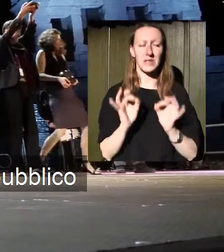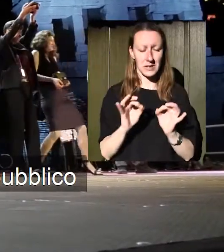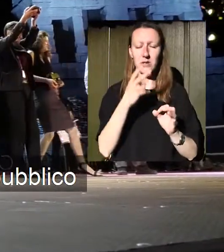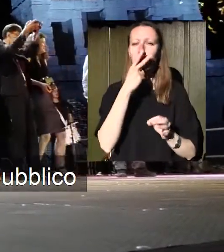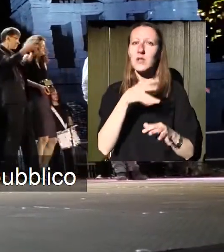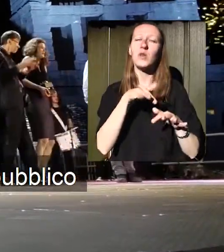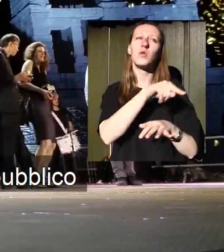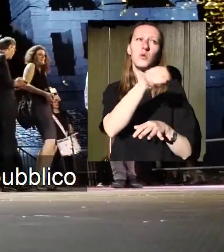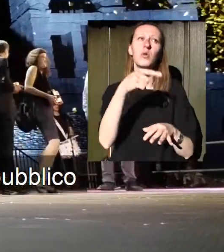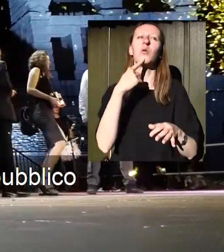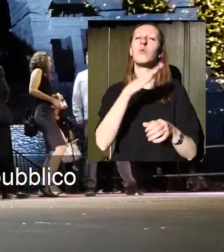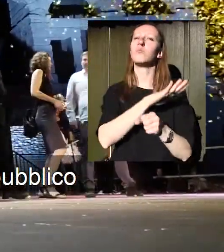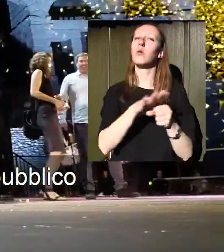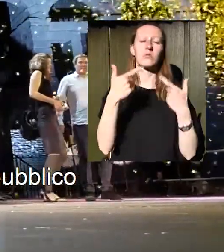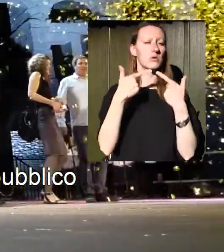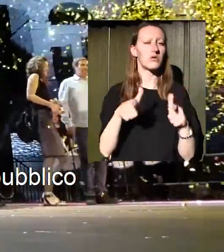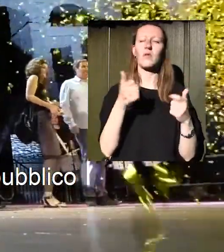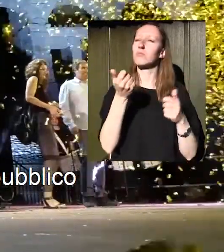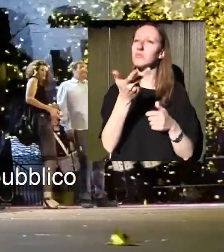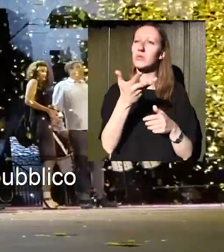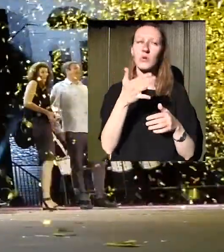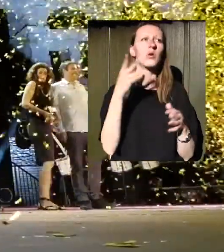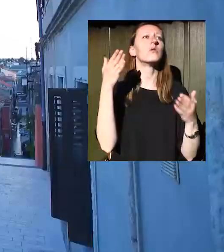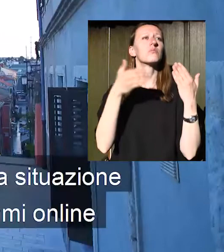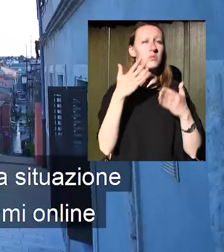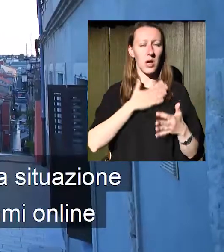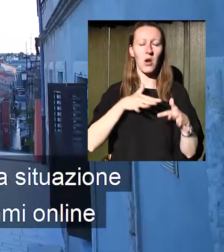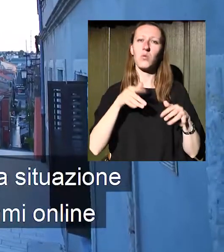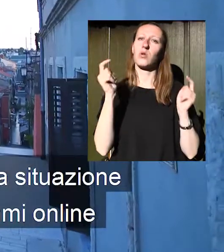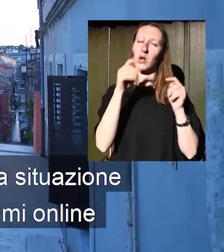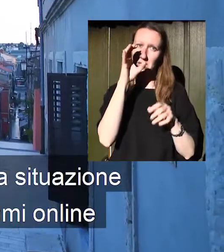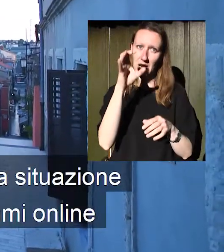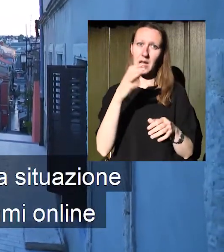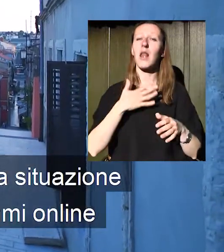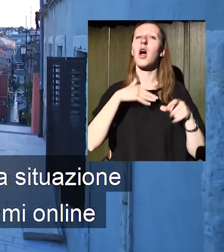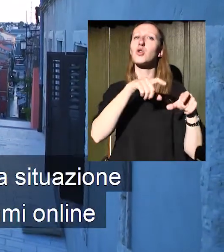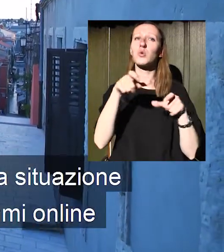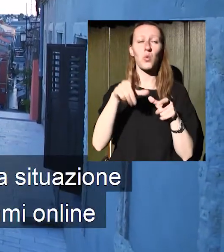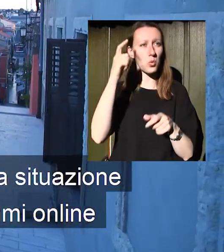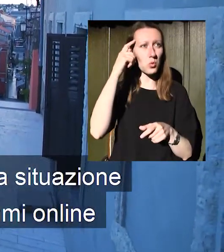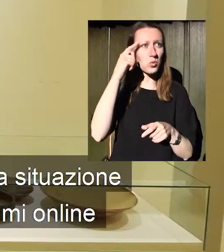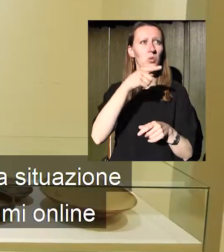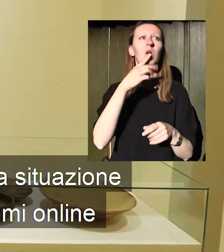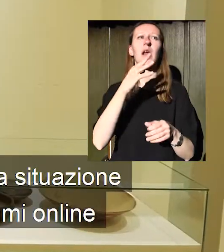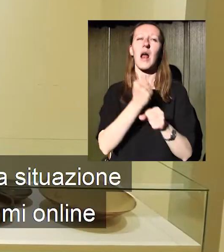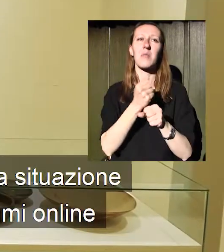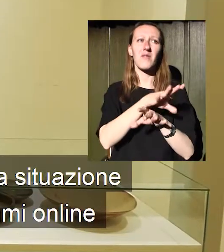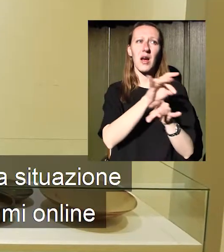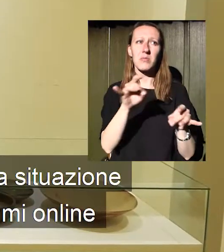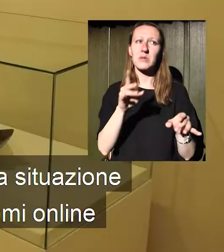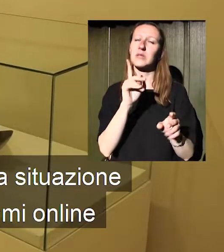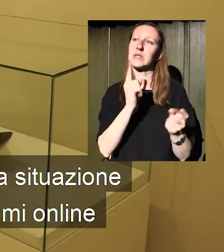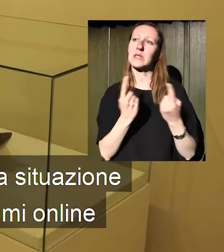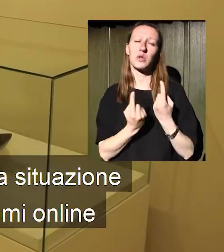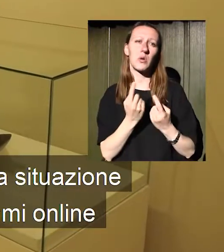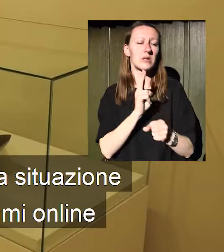je publika u maksimalno dozvoljenom broju rado posjećivala. Naše ustanove u kulturi prilagodile su se epidemiološkoj